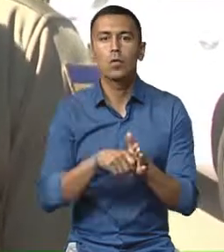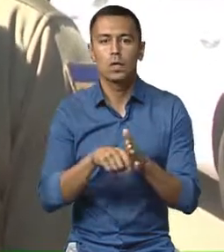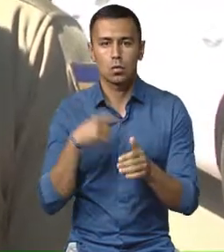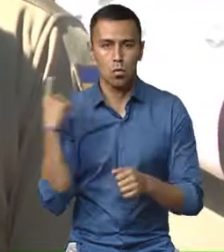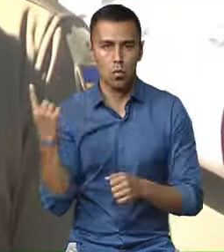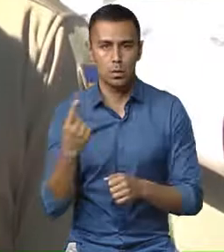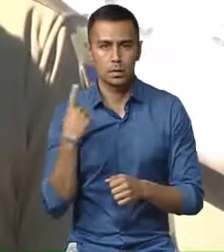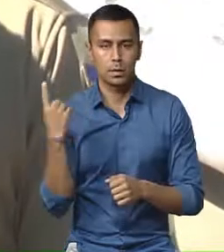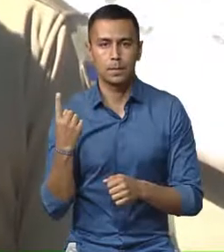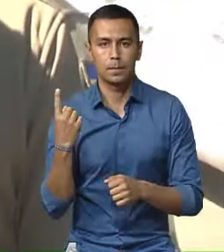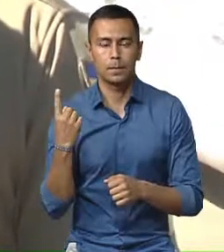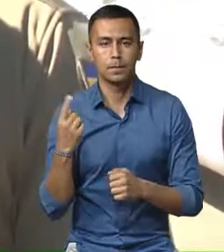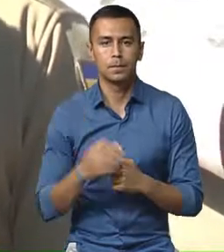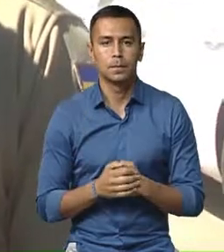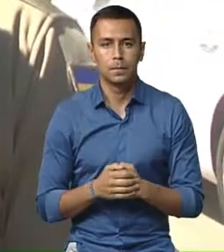області.